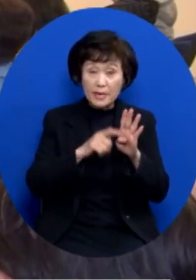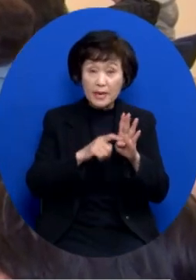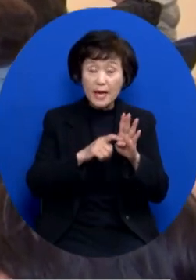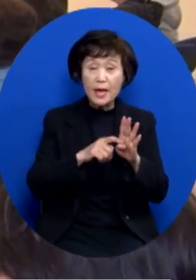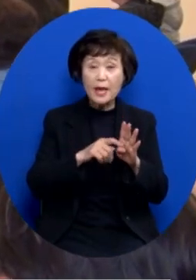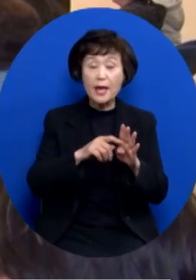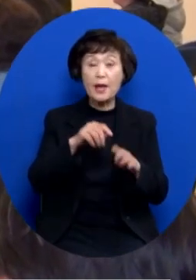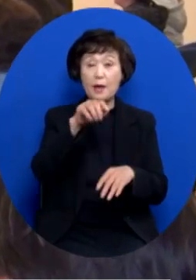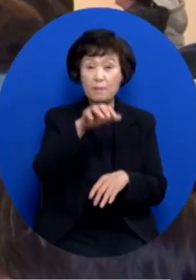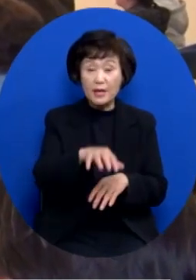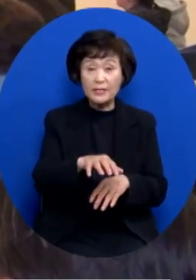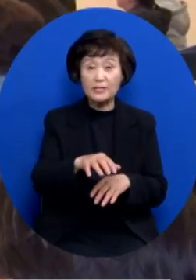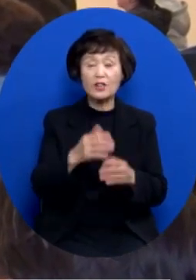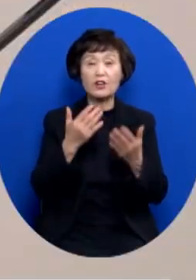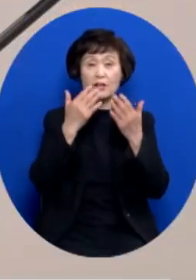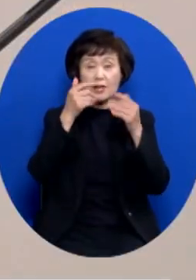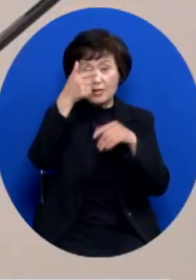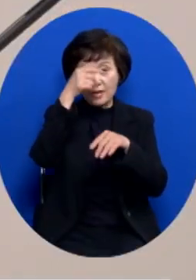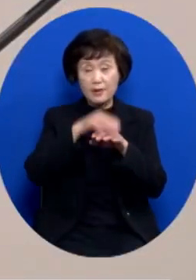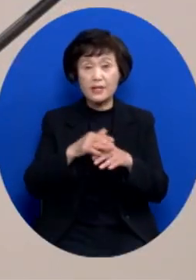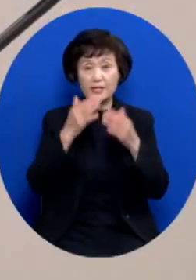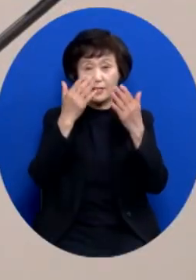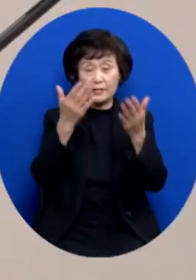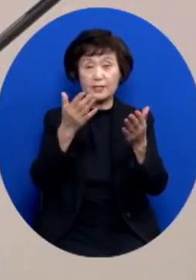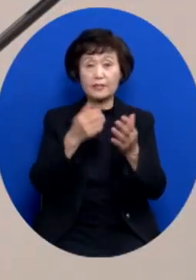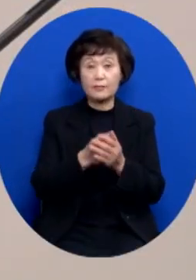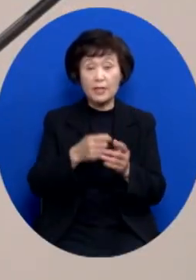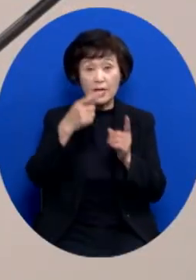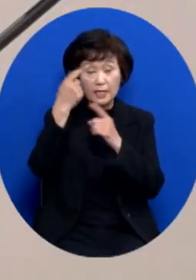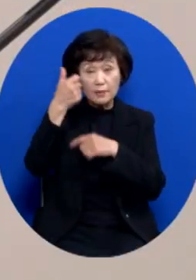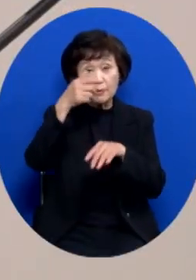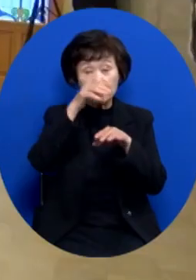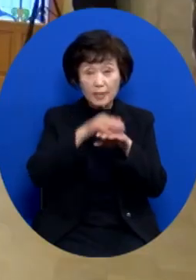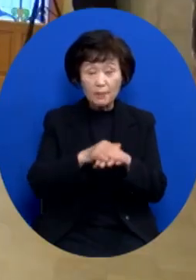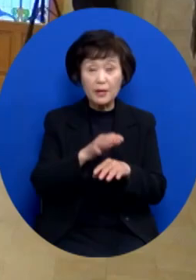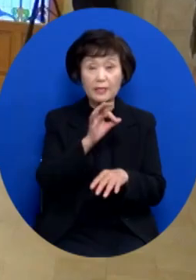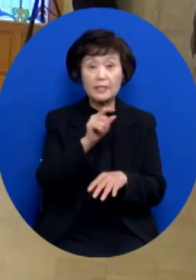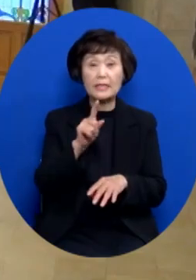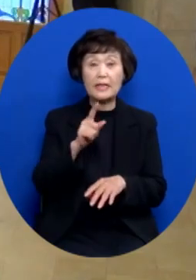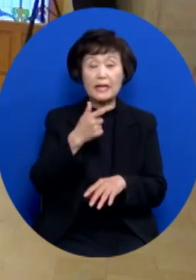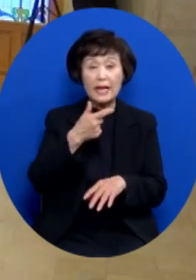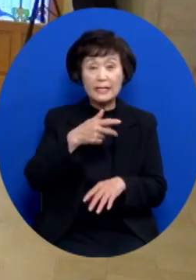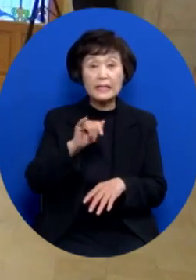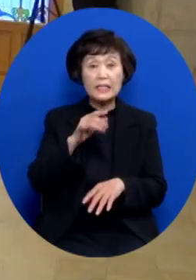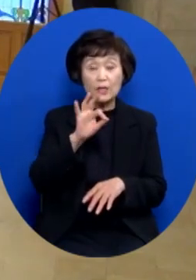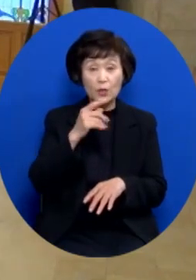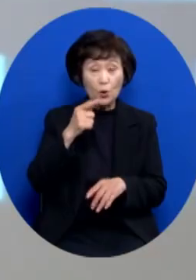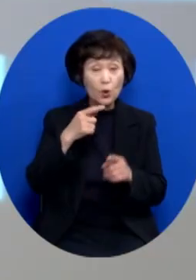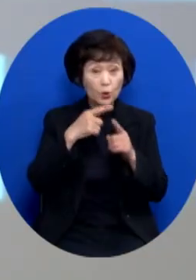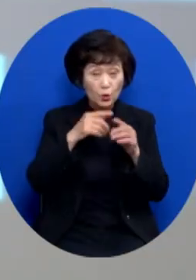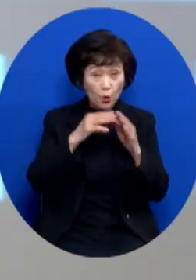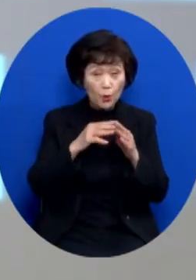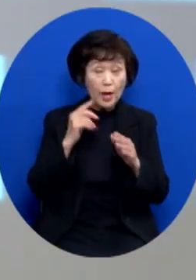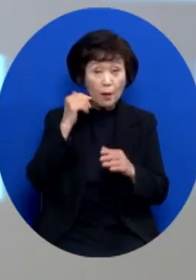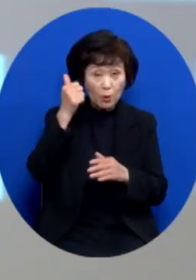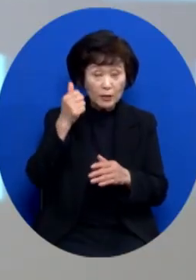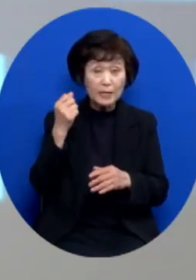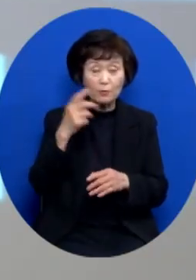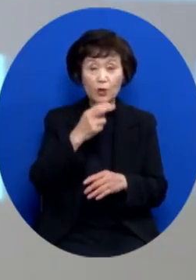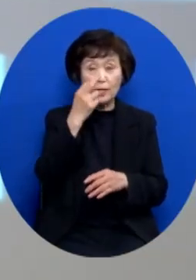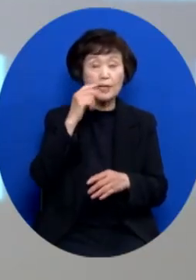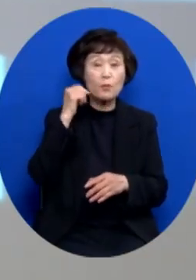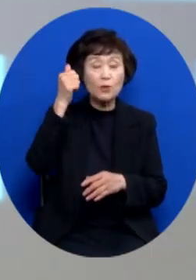센터 벳 자하라에서 드렸습니다. 기념 예배는 안디옥교회 홍석영 목사의 인도로 광명교회 최남수